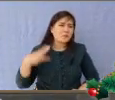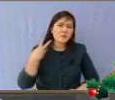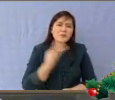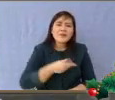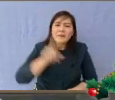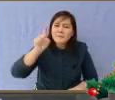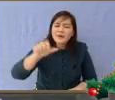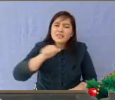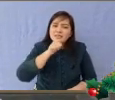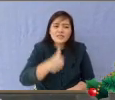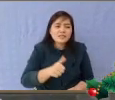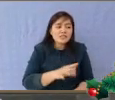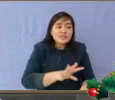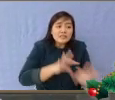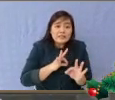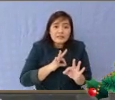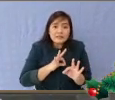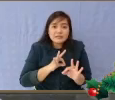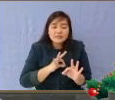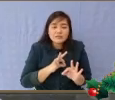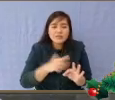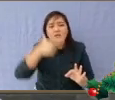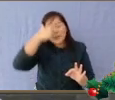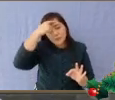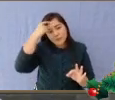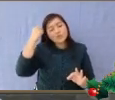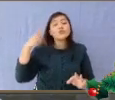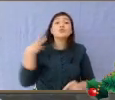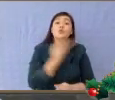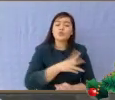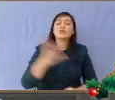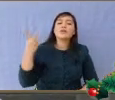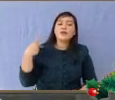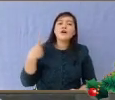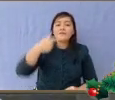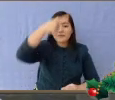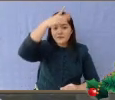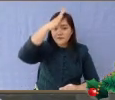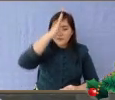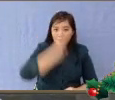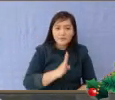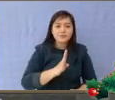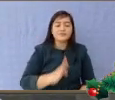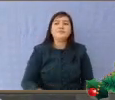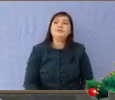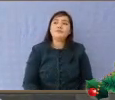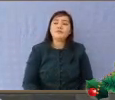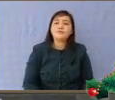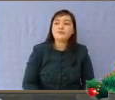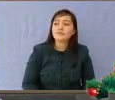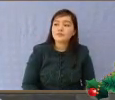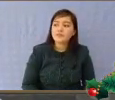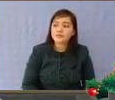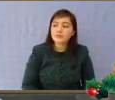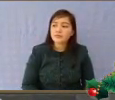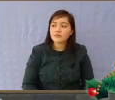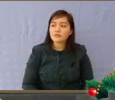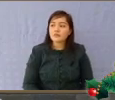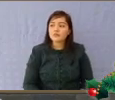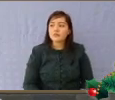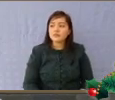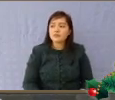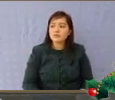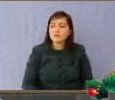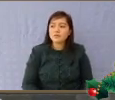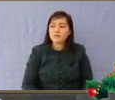Yes, mag-iingat tayo. Totoo yun. Hindi natin dinidina yan. Dapat tayo mag-ingat. Dapat tayong sumunod. Pero hindi tayo